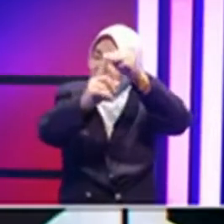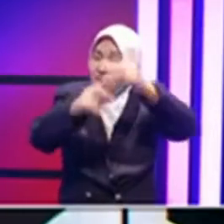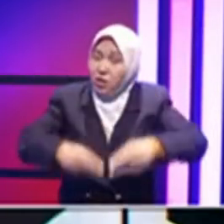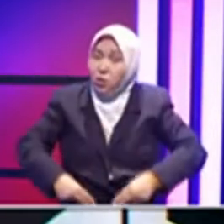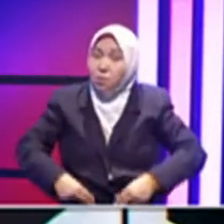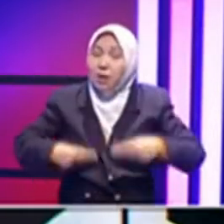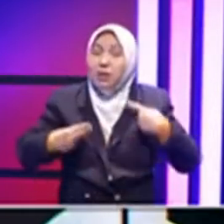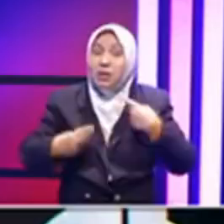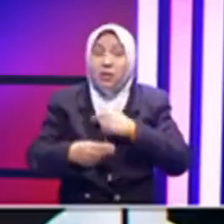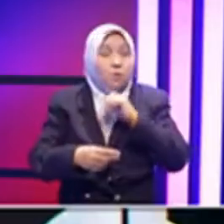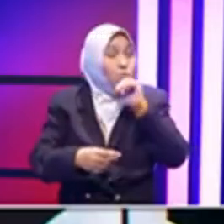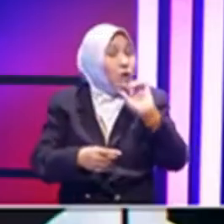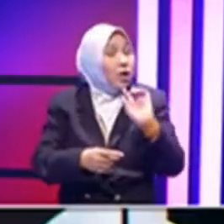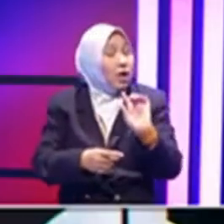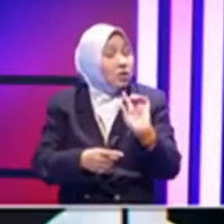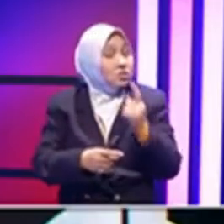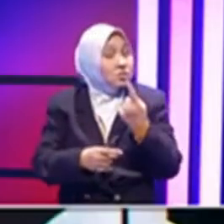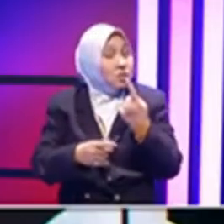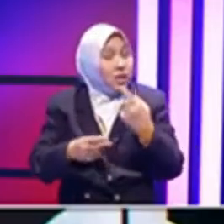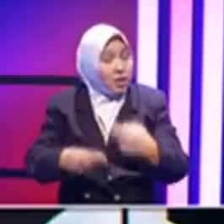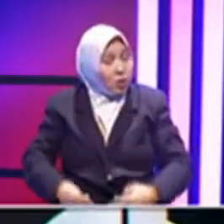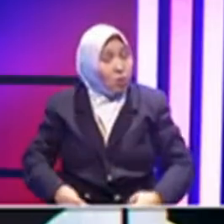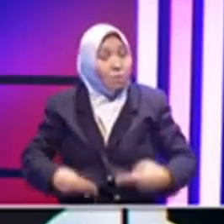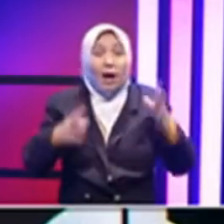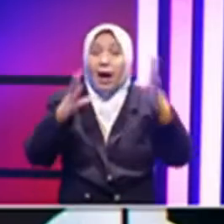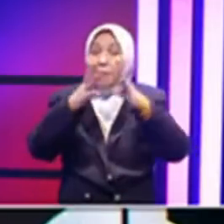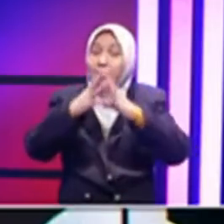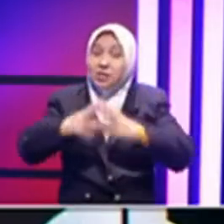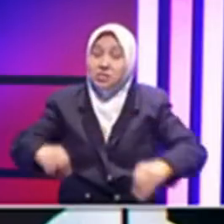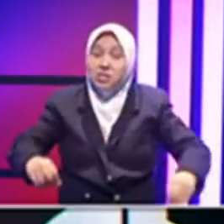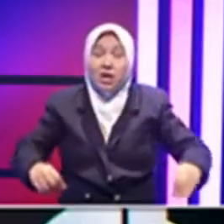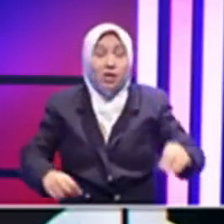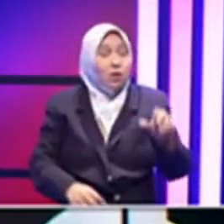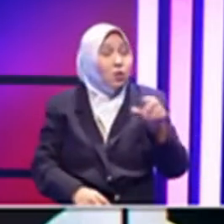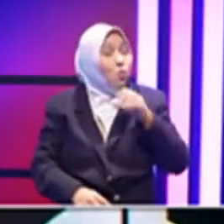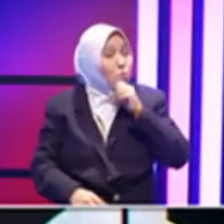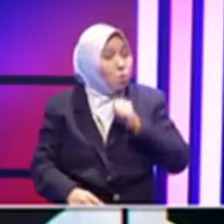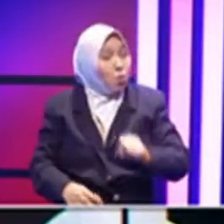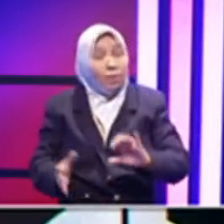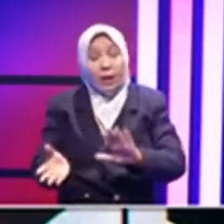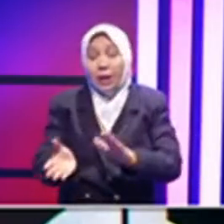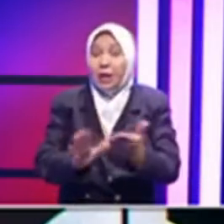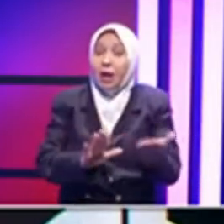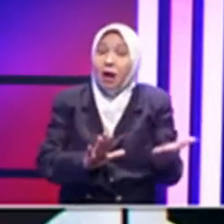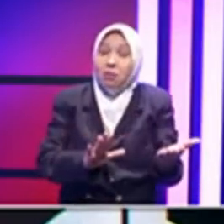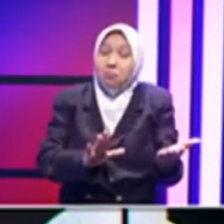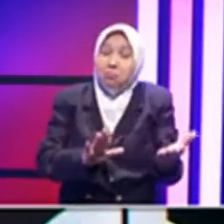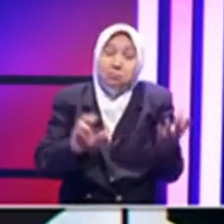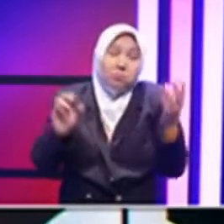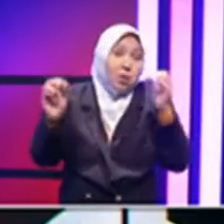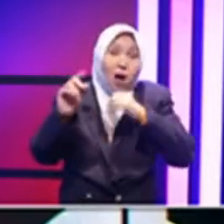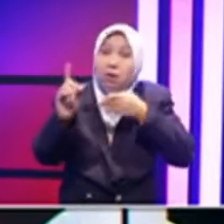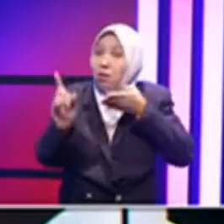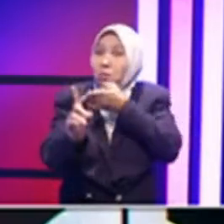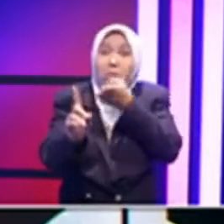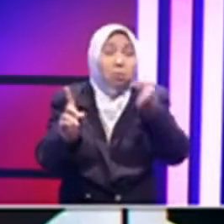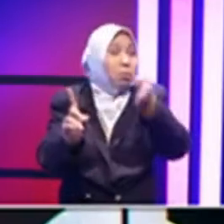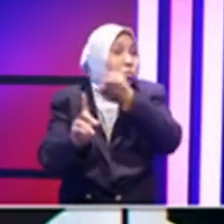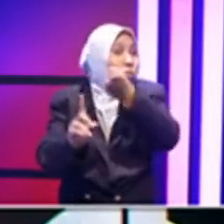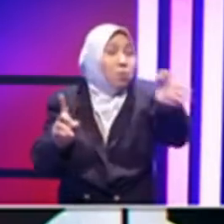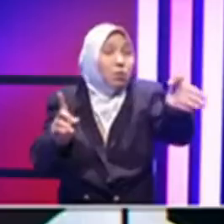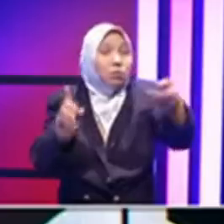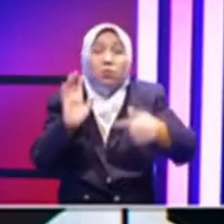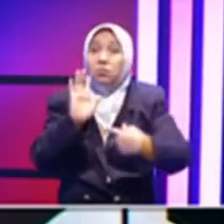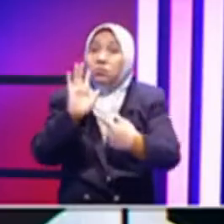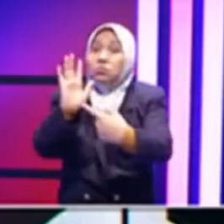bukannya hidup hanya menghabiskan usia dan lepas itu meninggal dan tidak ada hala tuju untuk